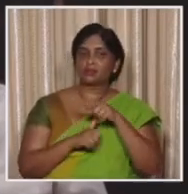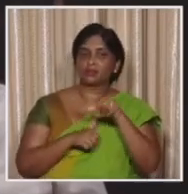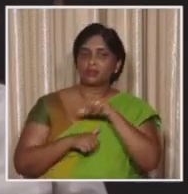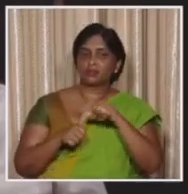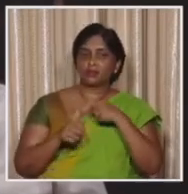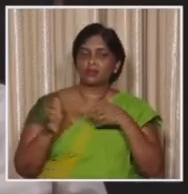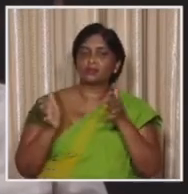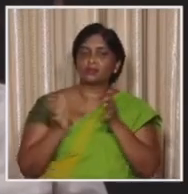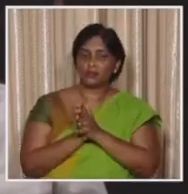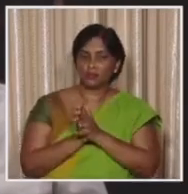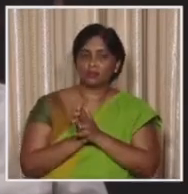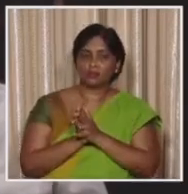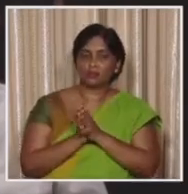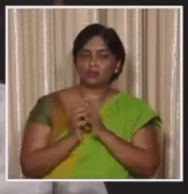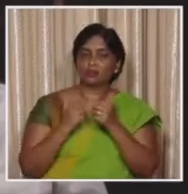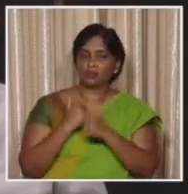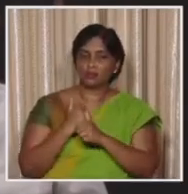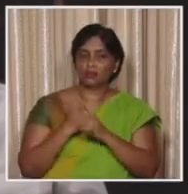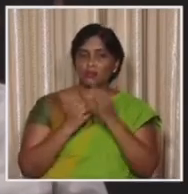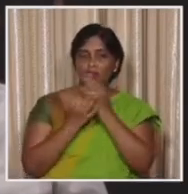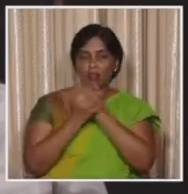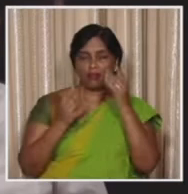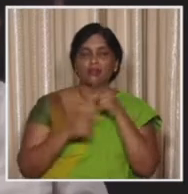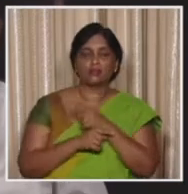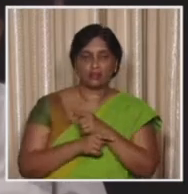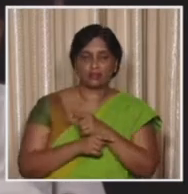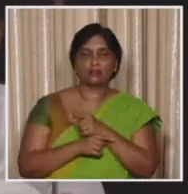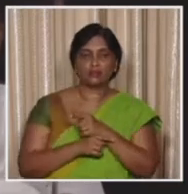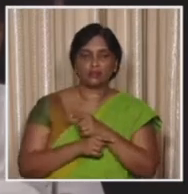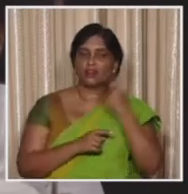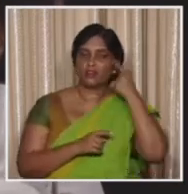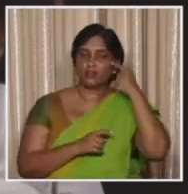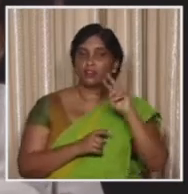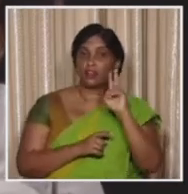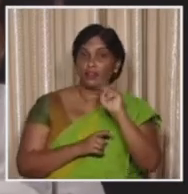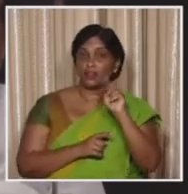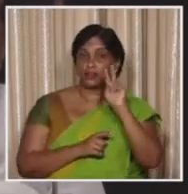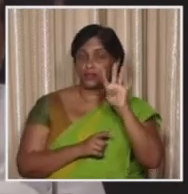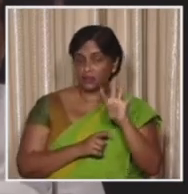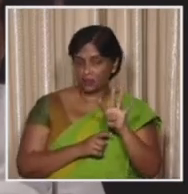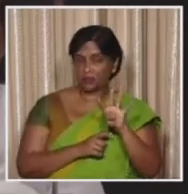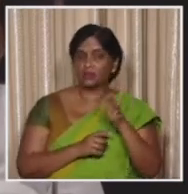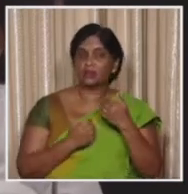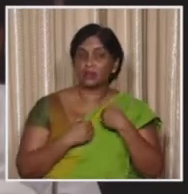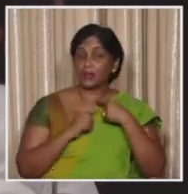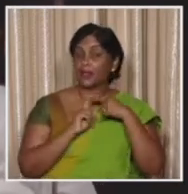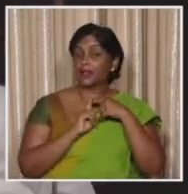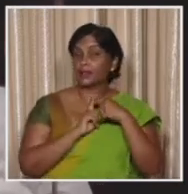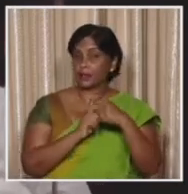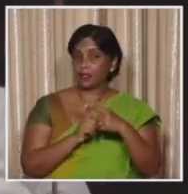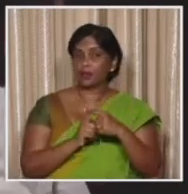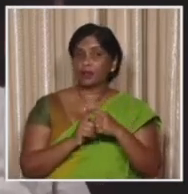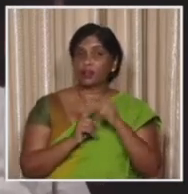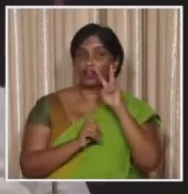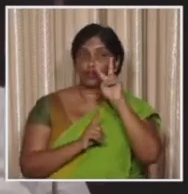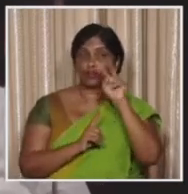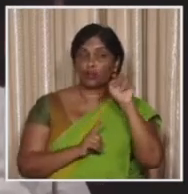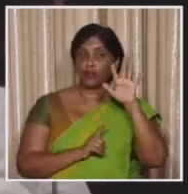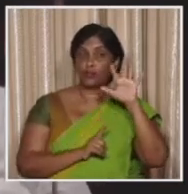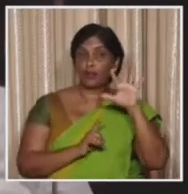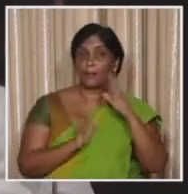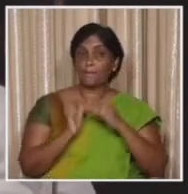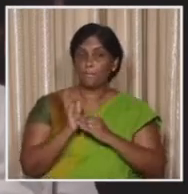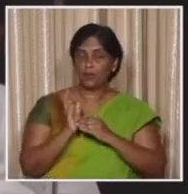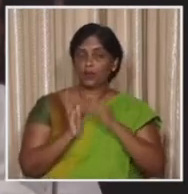එක්ක ඒගොල්ලන් තමයි ක්‍රියේට් කරේ. ලස්සනම කැම්පේන් එකක්. ඒක අපි විශ්වාස කරනවා 2024 අපේ ඉලක්කය වෙන 2.5 මිලියන් ටූරිස්ට්ලාට